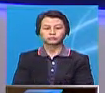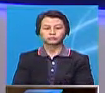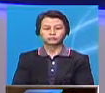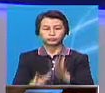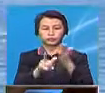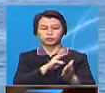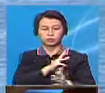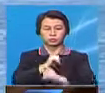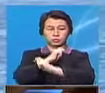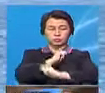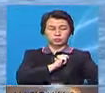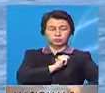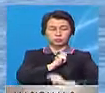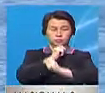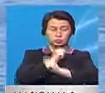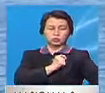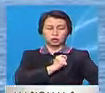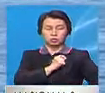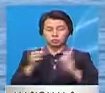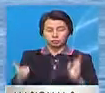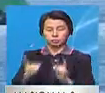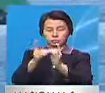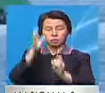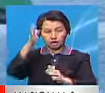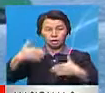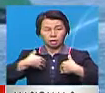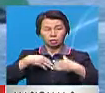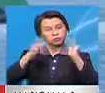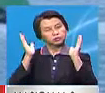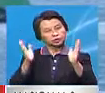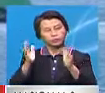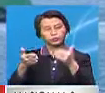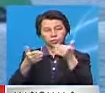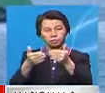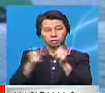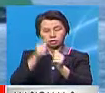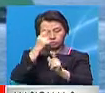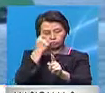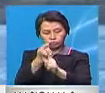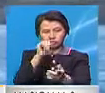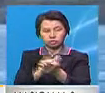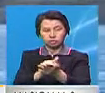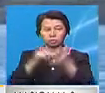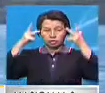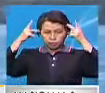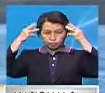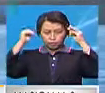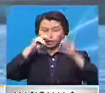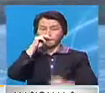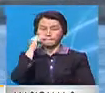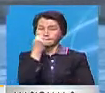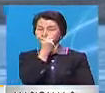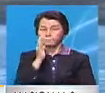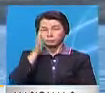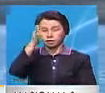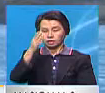timbalan Menteri Pertahanan Datuk Seri jari baharum pertemuan tersebut akan diadakan dalam tempoh terdekat untuk tujuan itu Perdana Menteri Datuk Seri Najib t